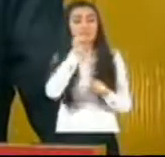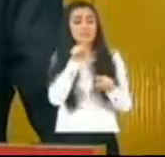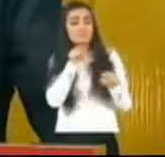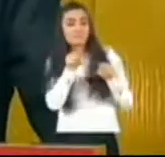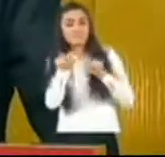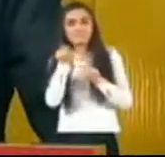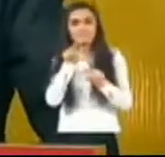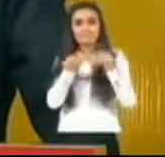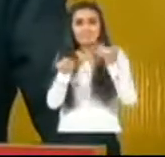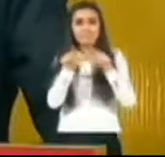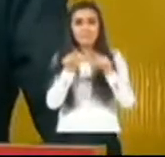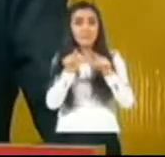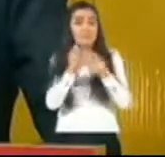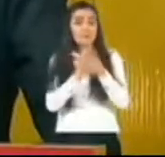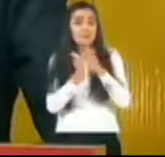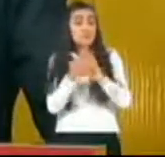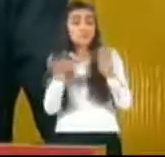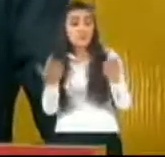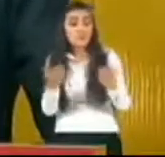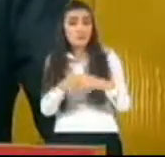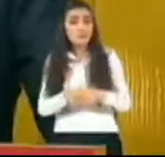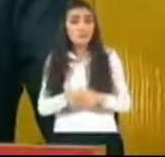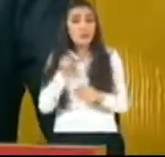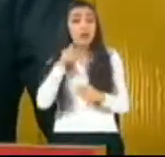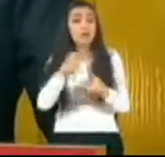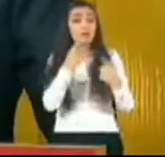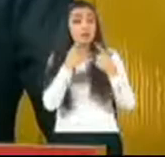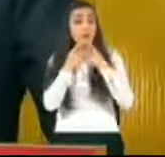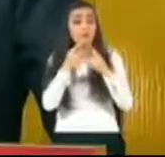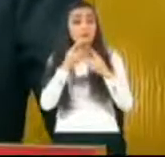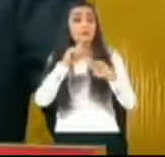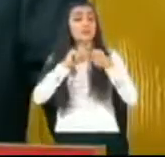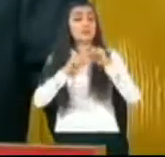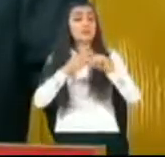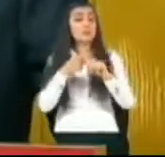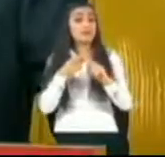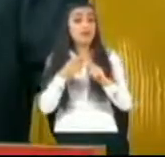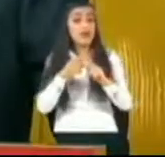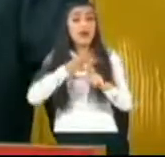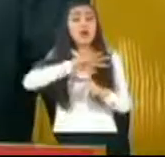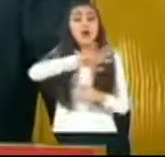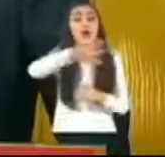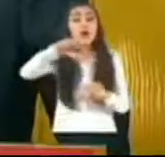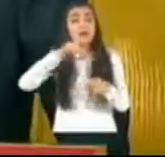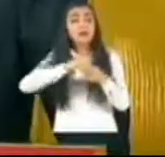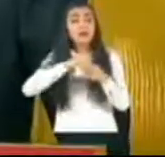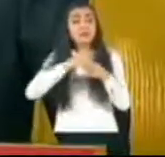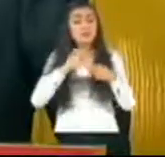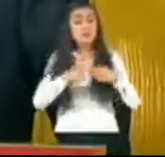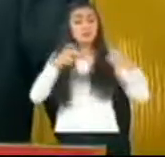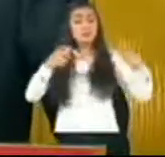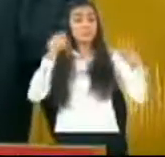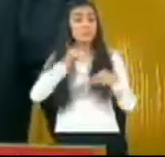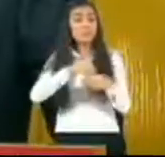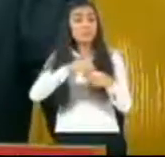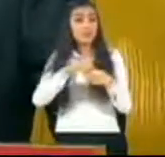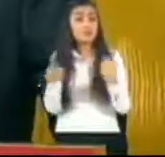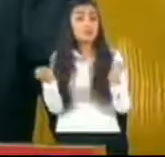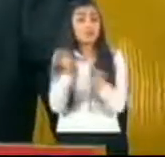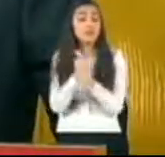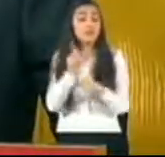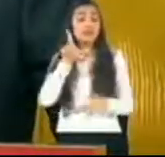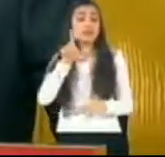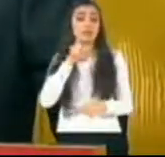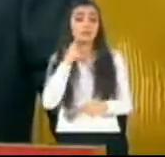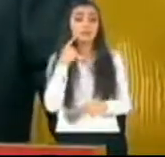teşhisleri birbirleştirecek. Bu itibarla siyasetin her şey gibi gelişmesi için değişmesi